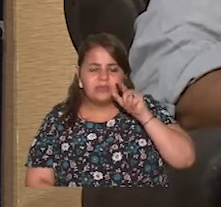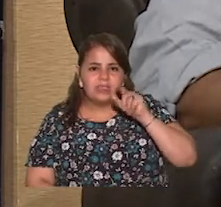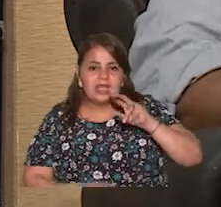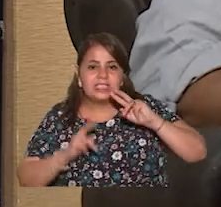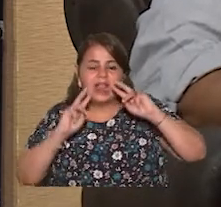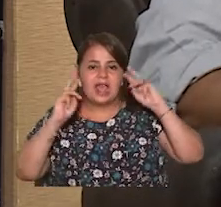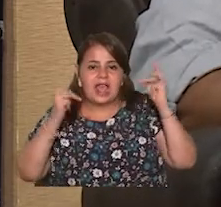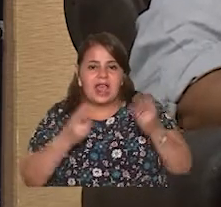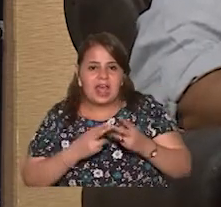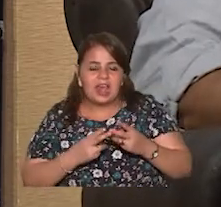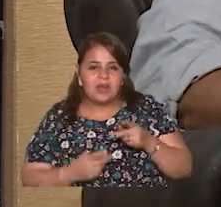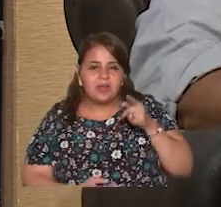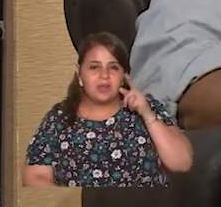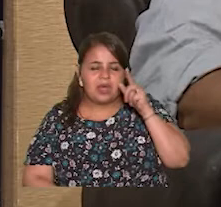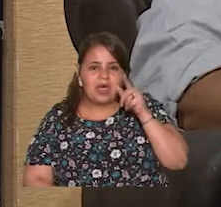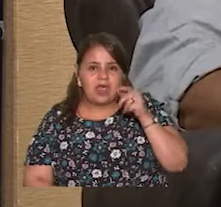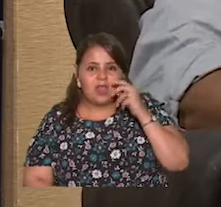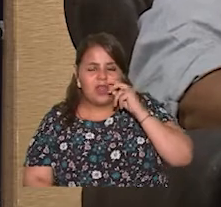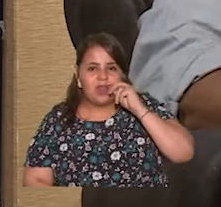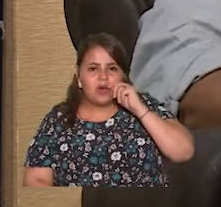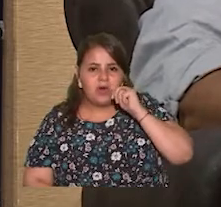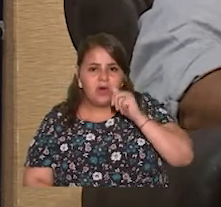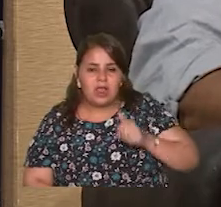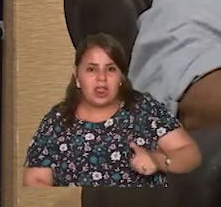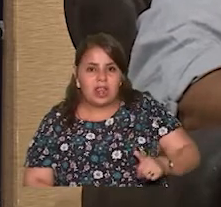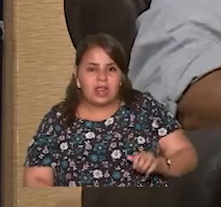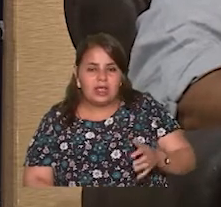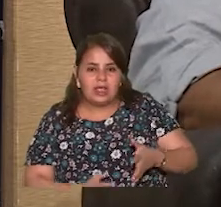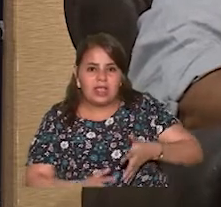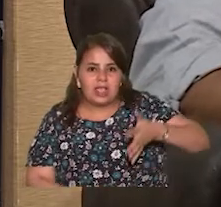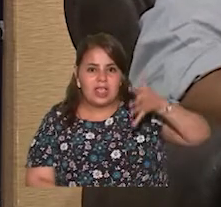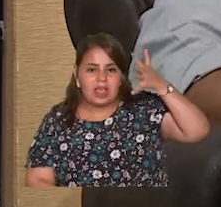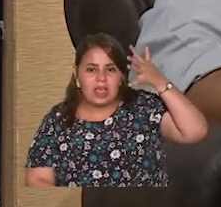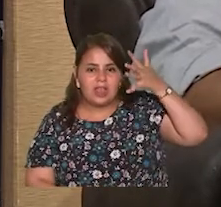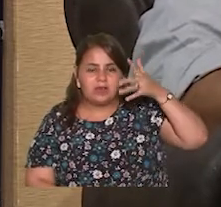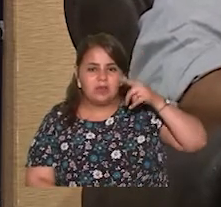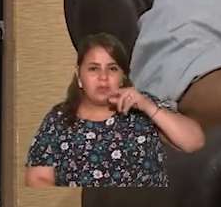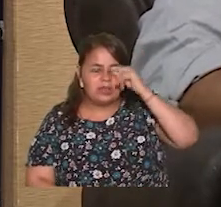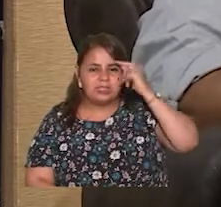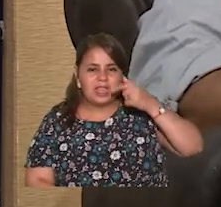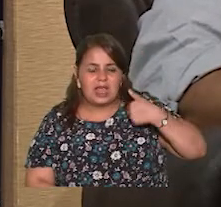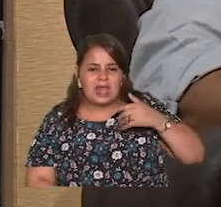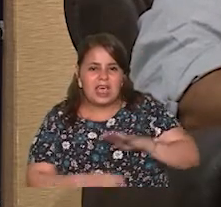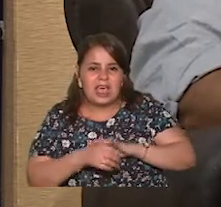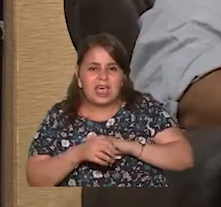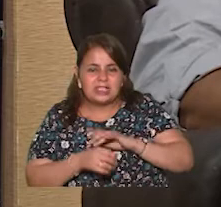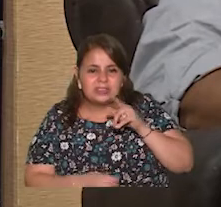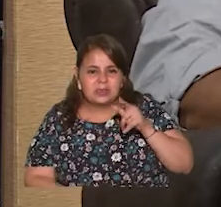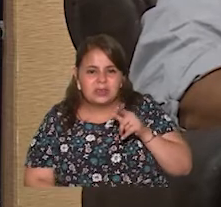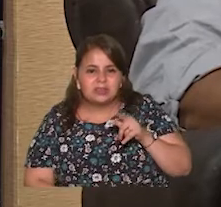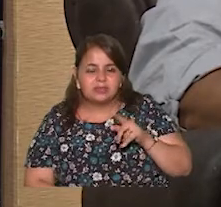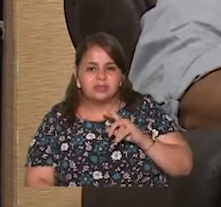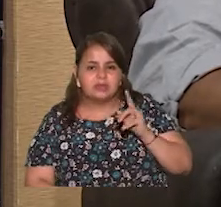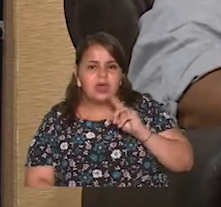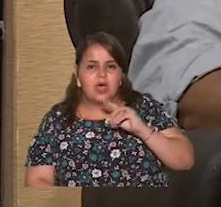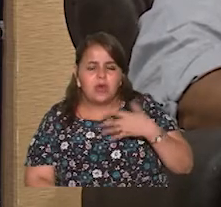العالم لا يمكن على الرجل ان ينمو في مجتمع اولئك الذين لا يشعرون بمشاعر نبيله ولا